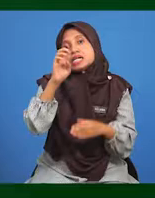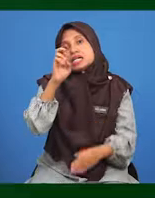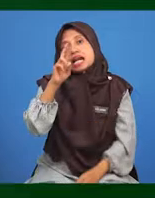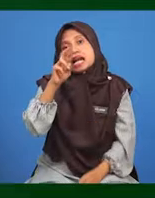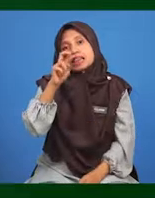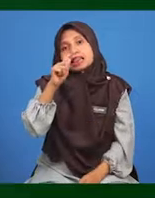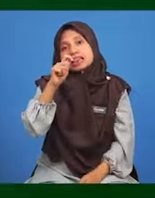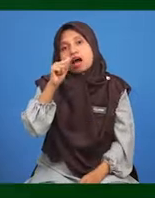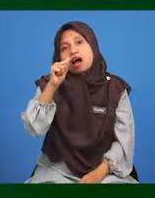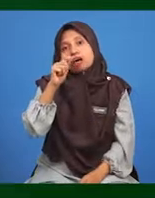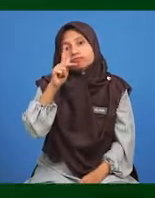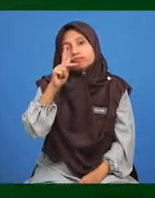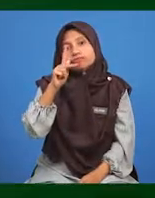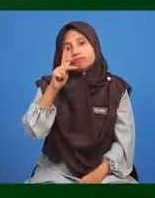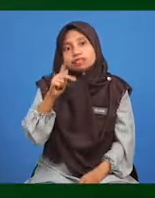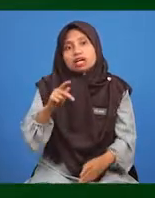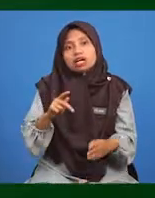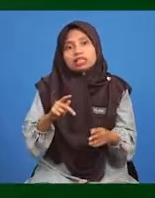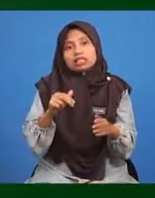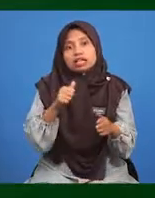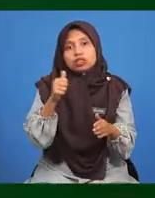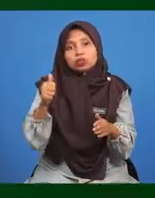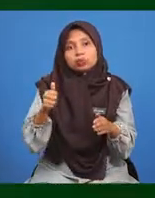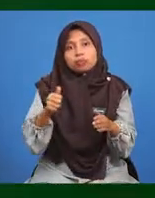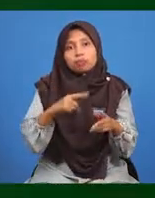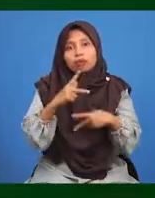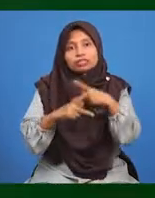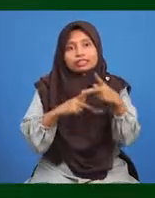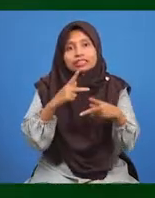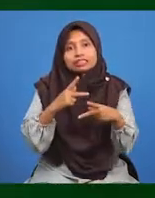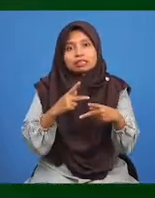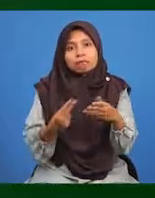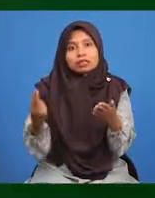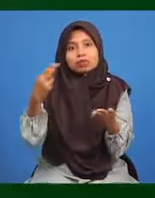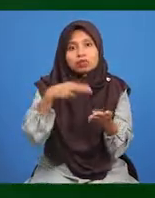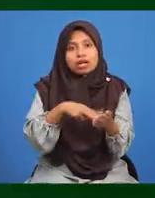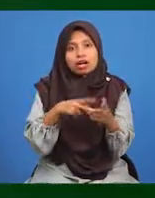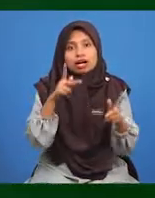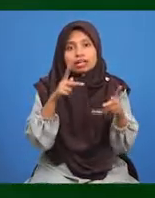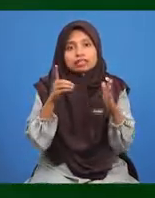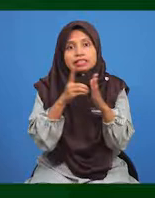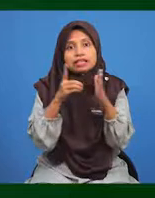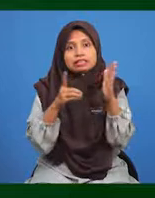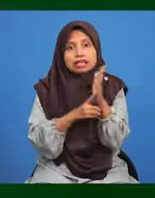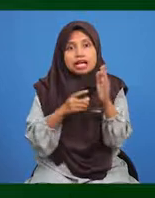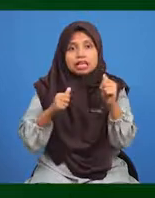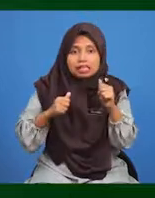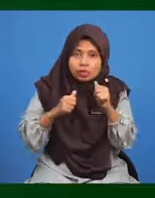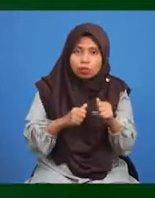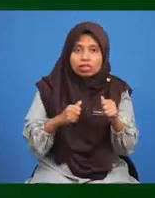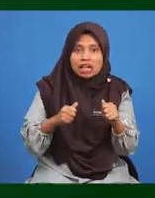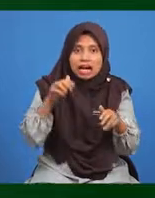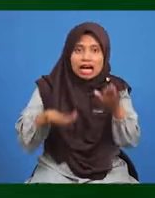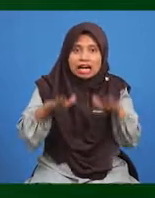berentak ialah proses menggandakan kata dasar berdasarkan rentak bunyi